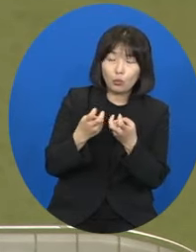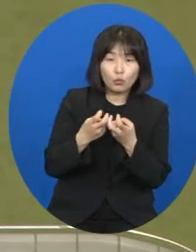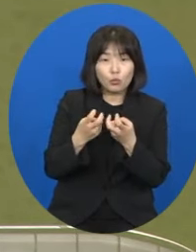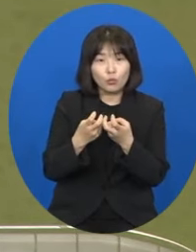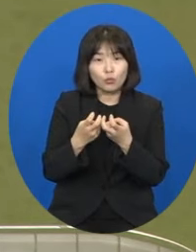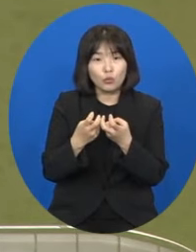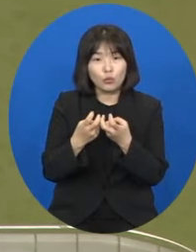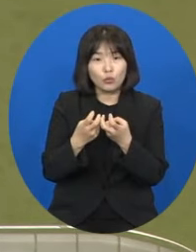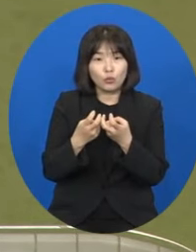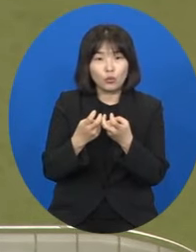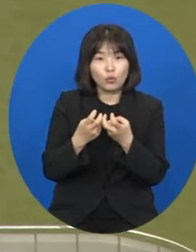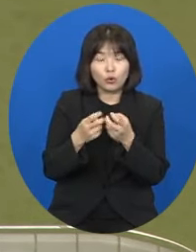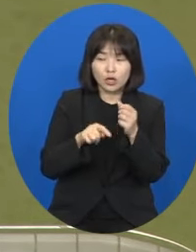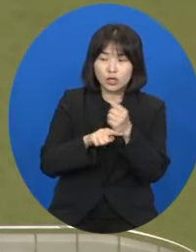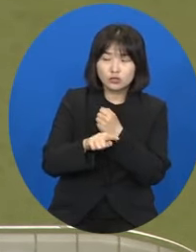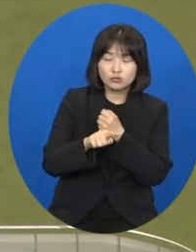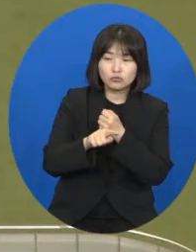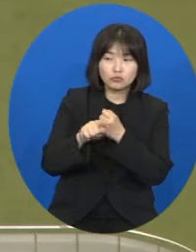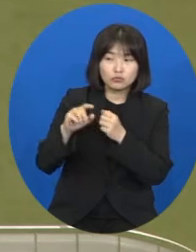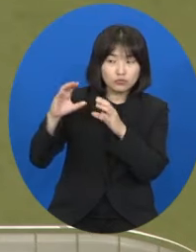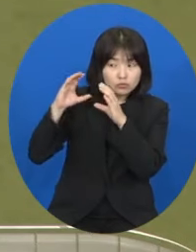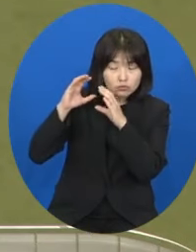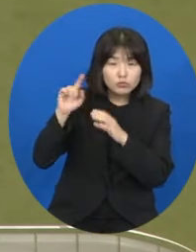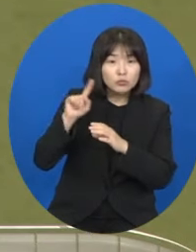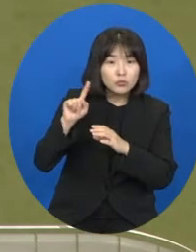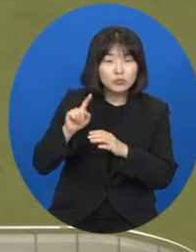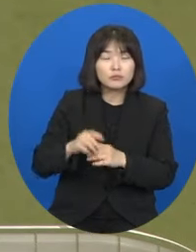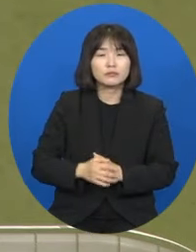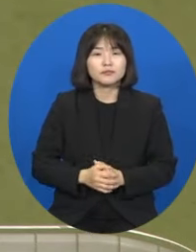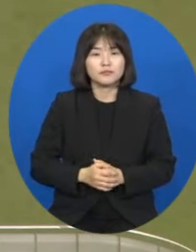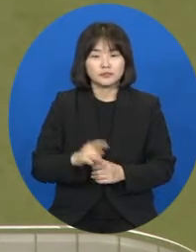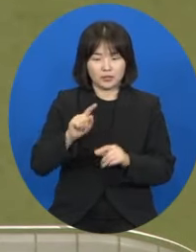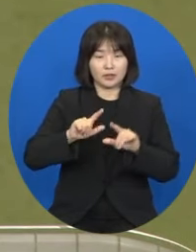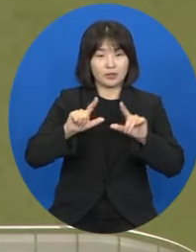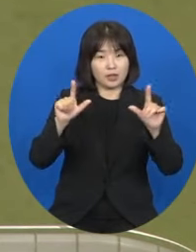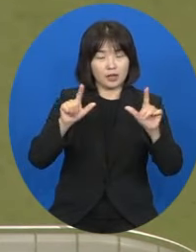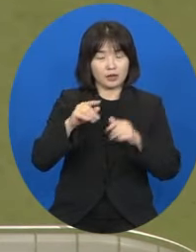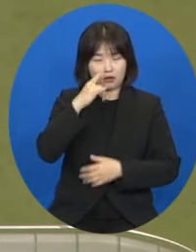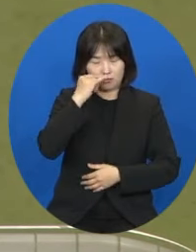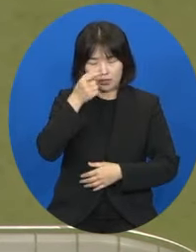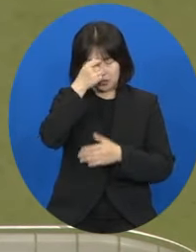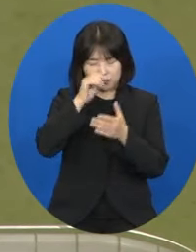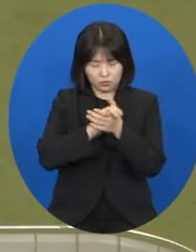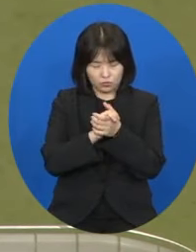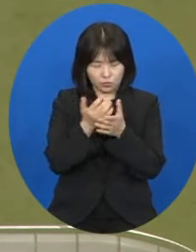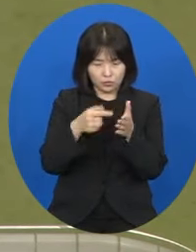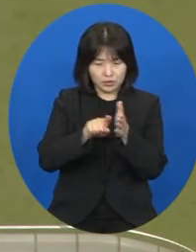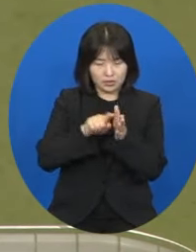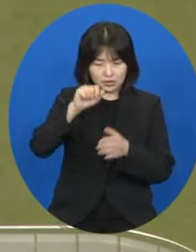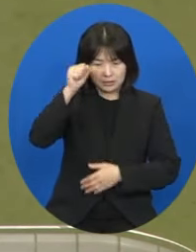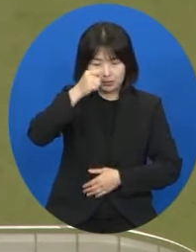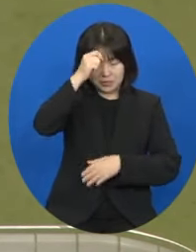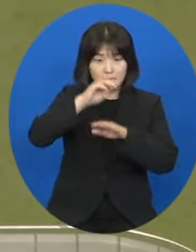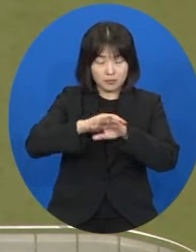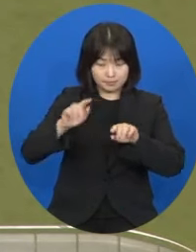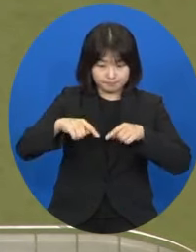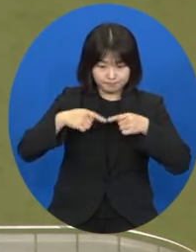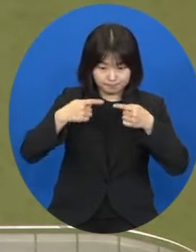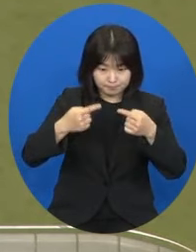등록하셨나 그 사유를 들어보니까 이런 겁니다. 어느 날 이 어머님이 이제 그래도 기도를 하시러 새벽 기도에 이제